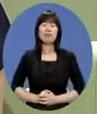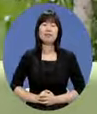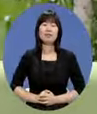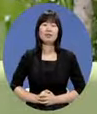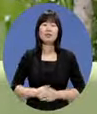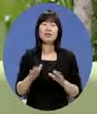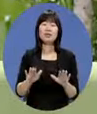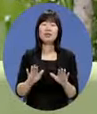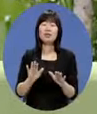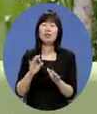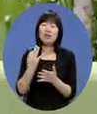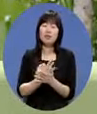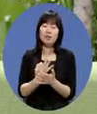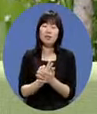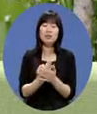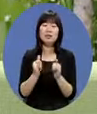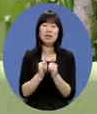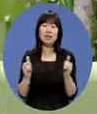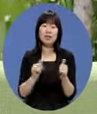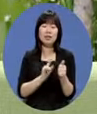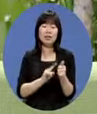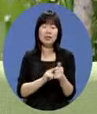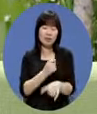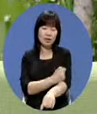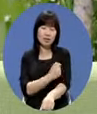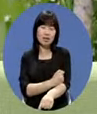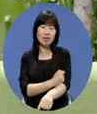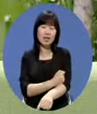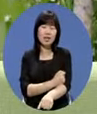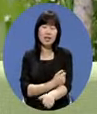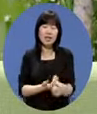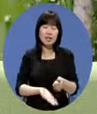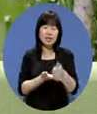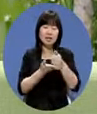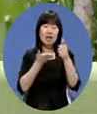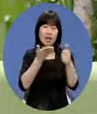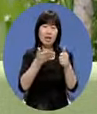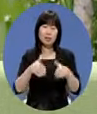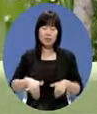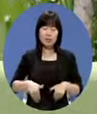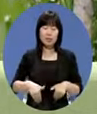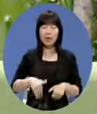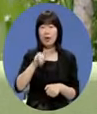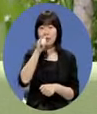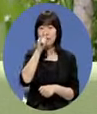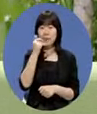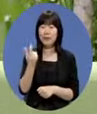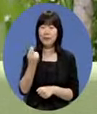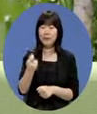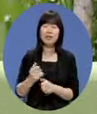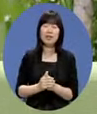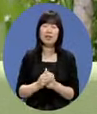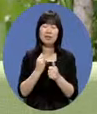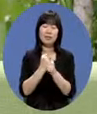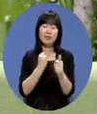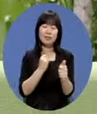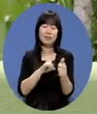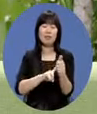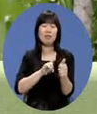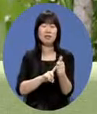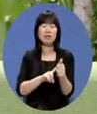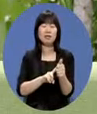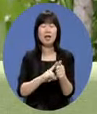그래요. 하긴 돈 벌어 오는 사람의 그 노고에 대해서는 좀 치아를 해야 될 필요가 있다는 생각이 들기도 네. 하고 또